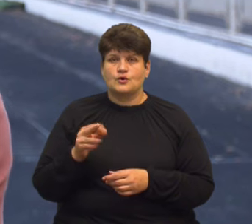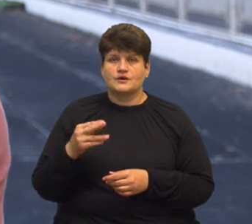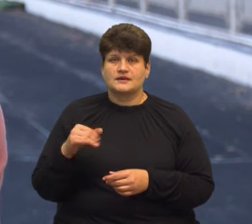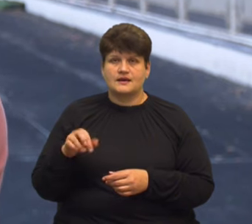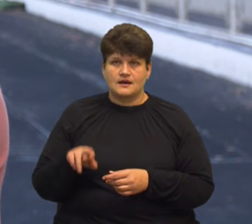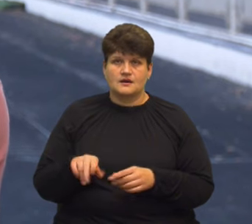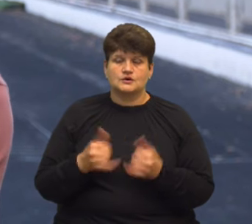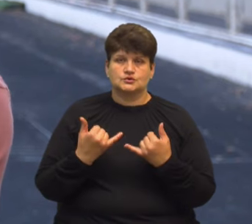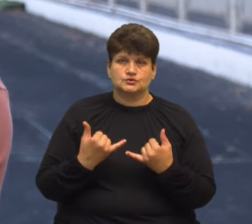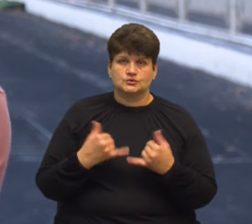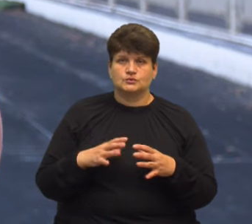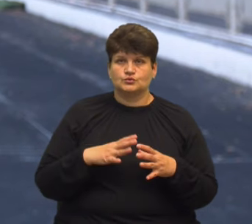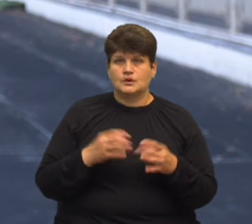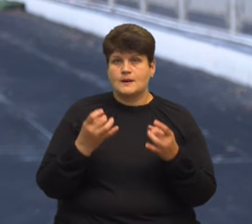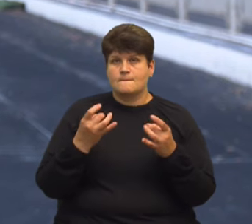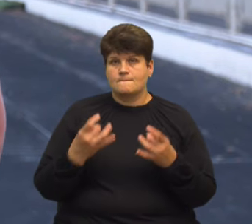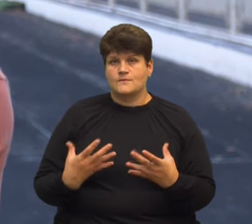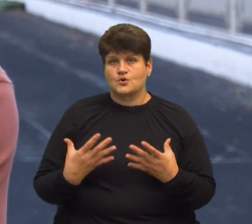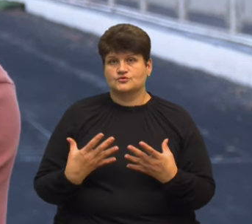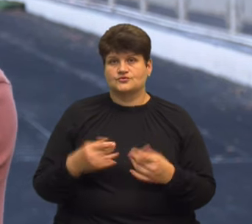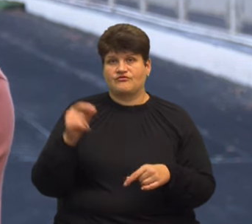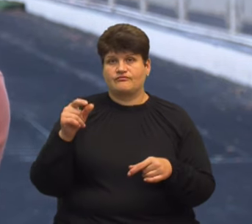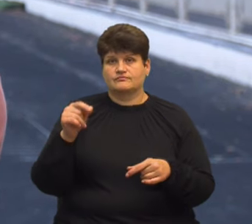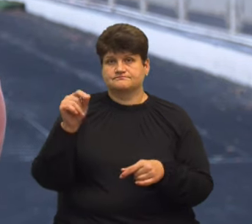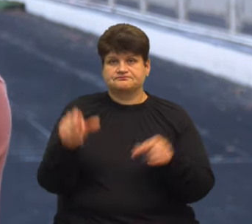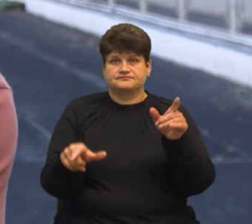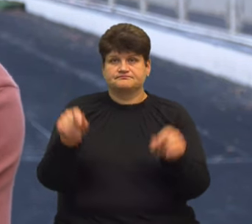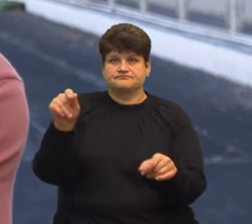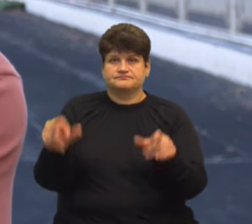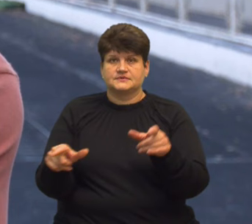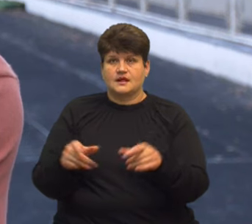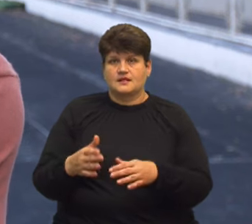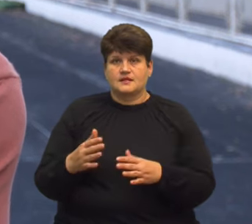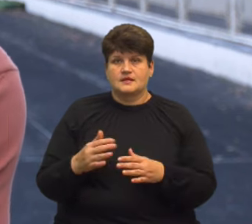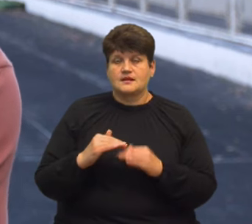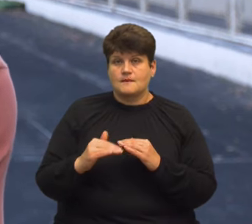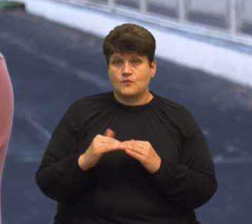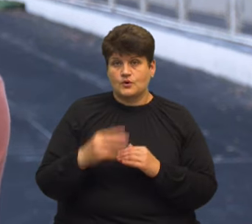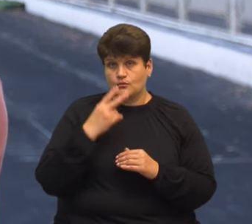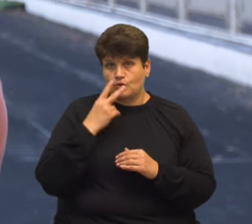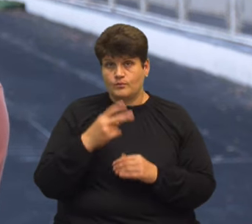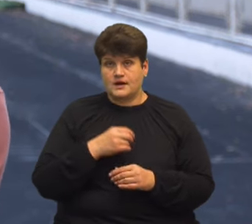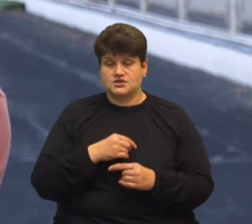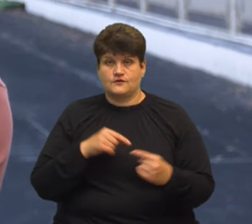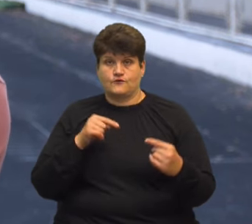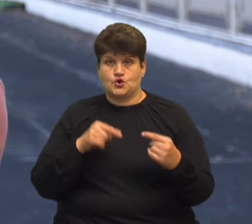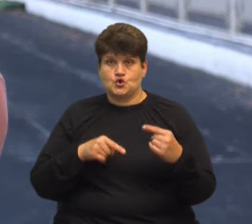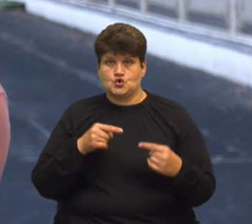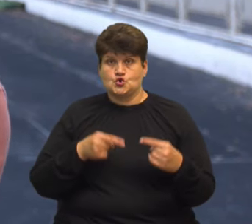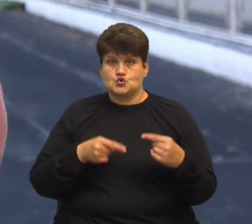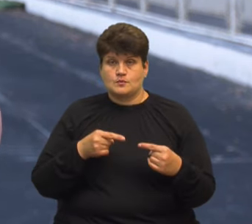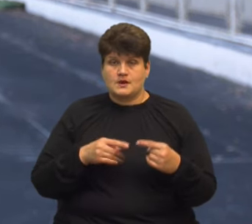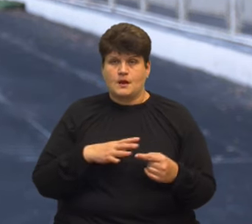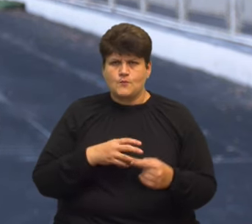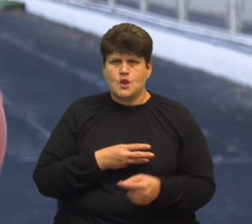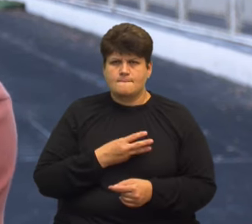були просто фішечки на полі. А побачив суперника, в якого було